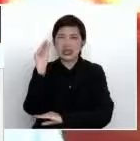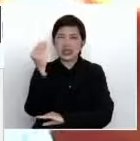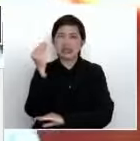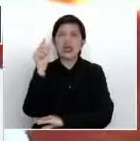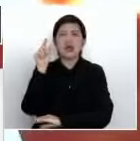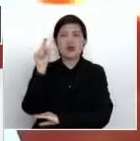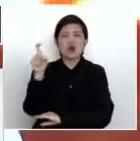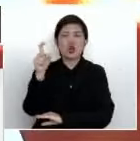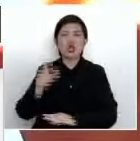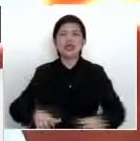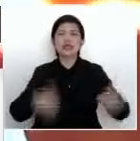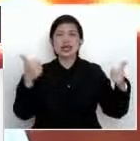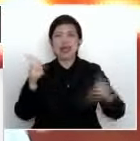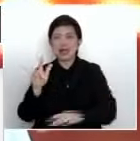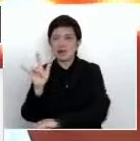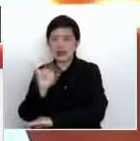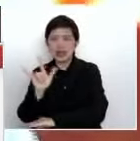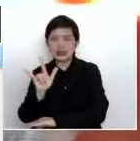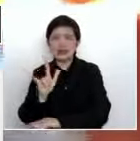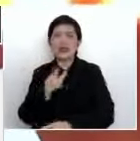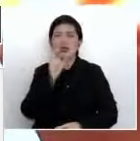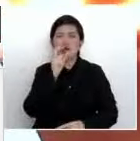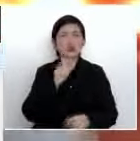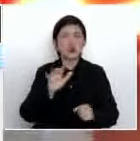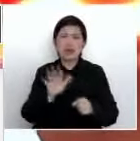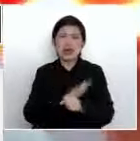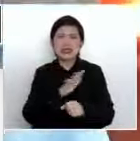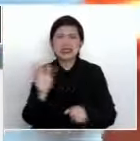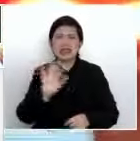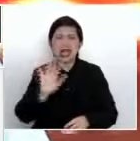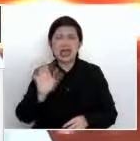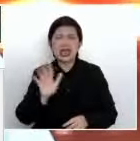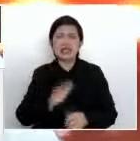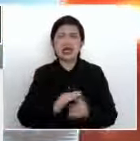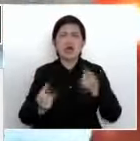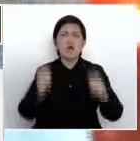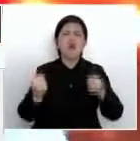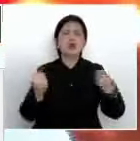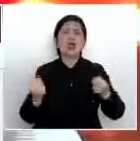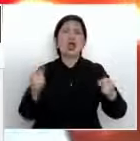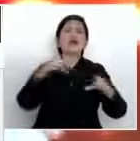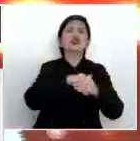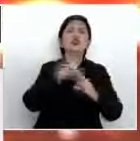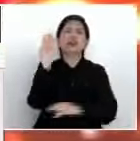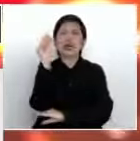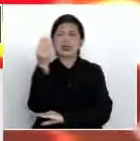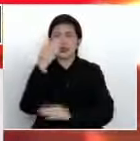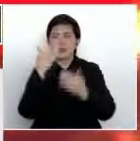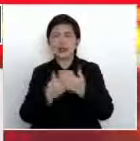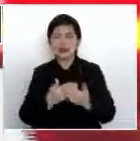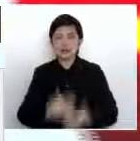dilakukan sekali lagi untuk mengatasi supaya tidak banyak mobil atau kendaran pribadi yang masuk ke Jakarta terima